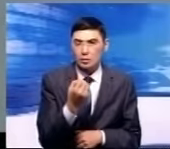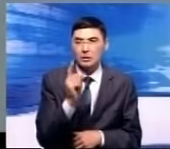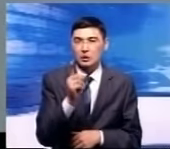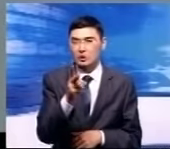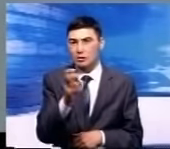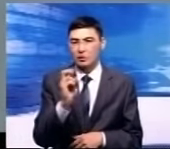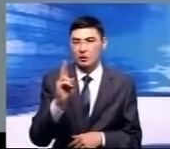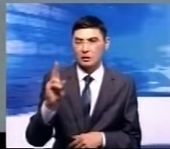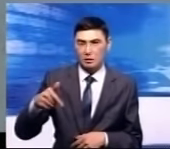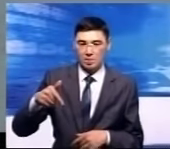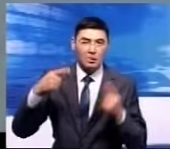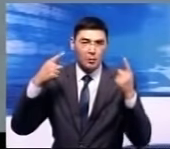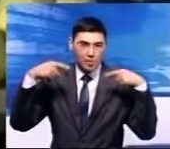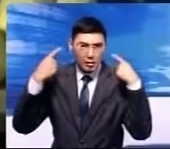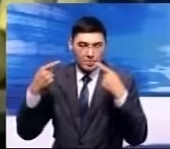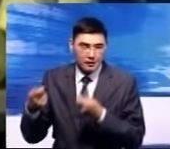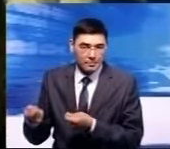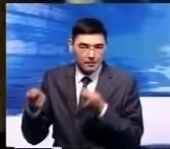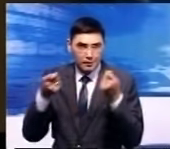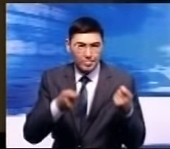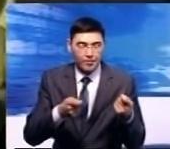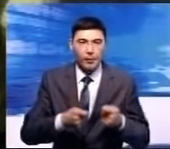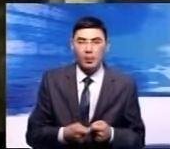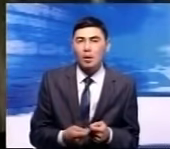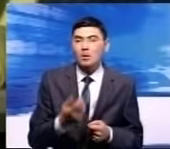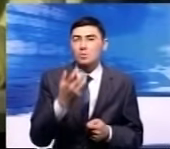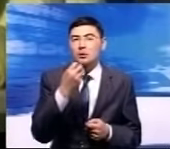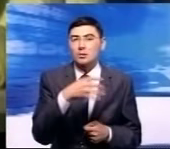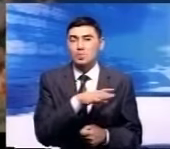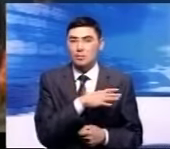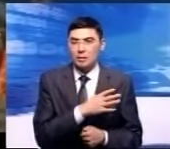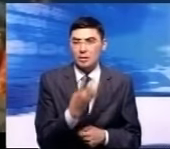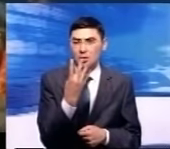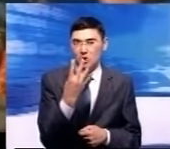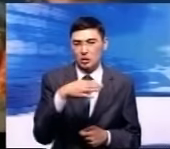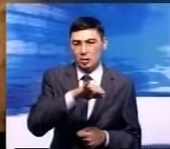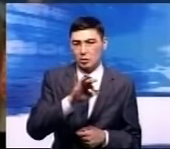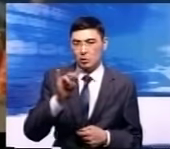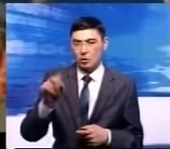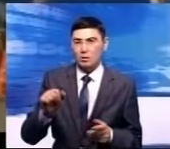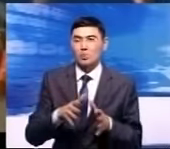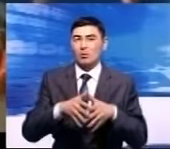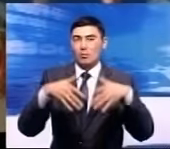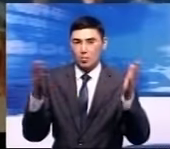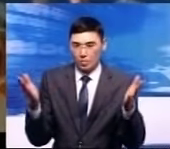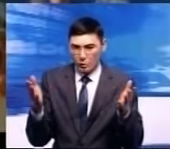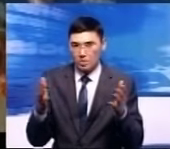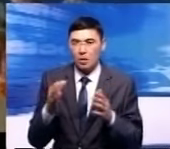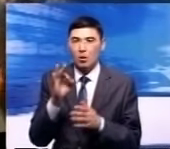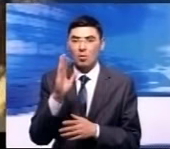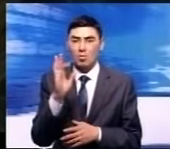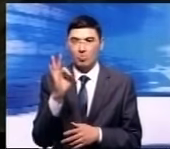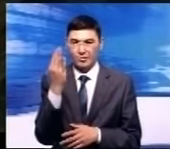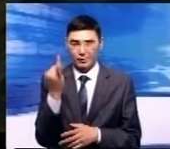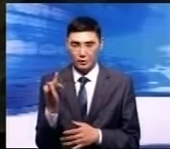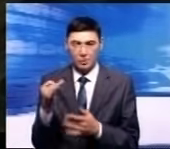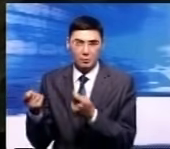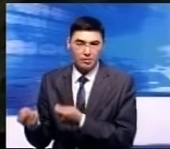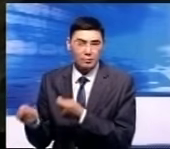баранины. Также крестьянские хозяйства региона привезли на ярмарку около 4 тонн овощей. Цены, как заявляют организаторы,